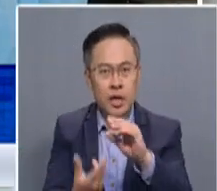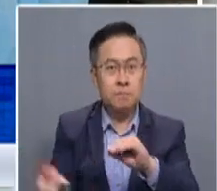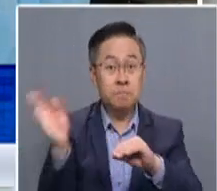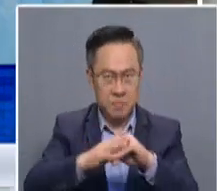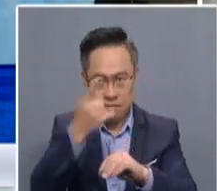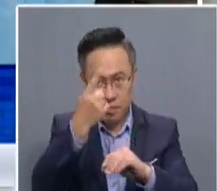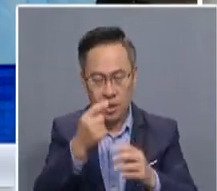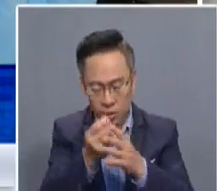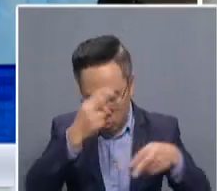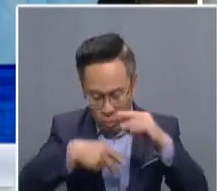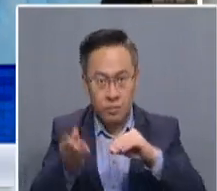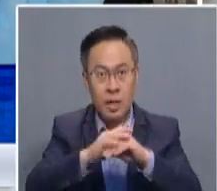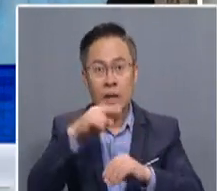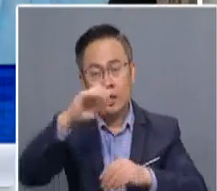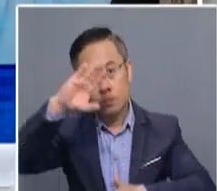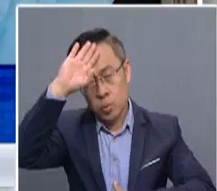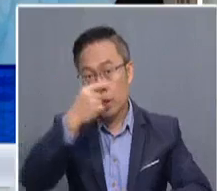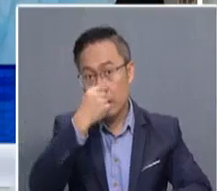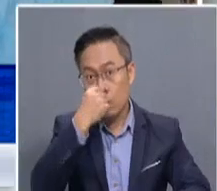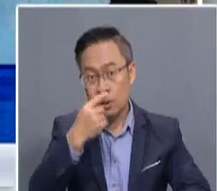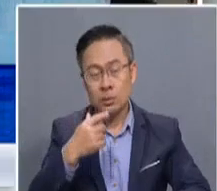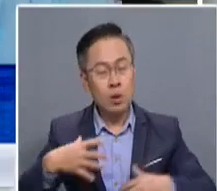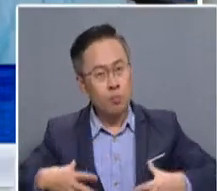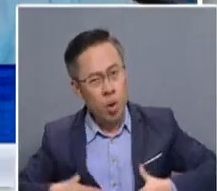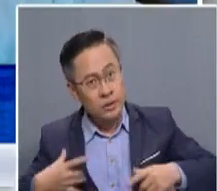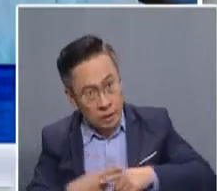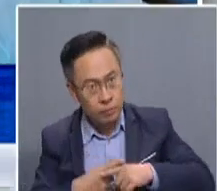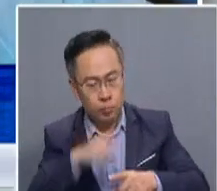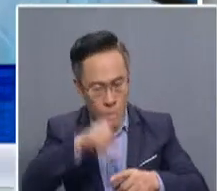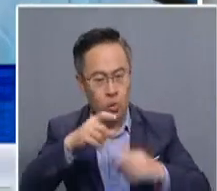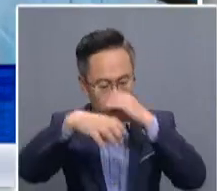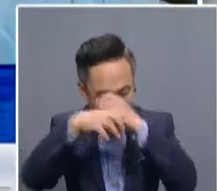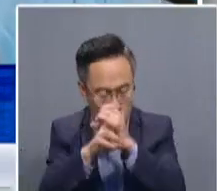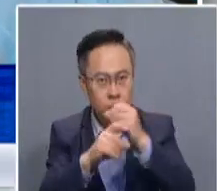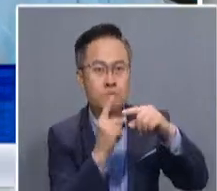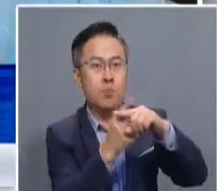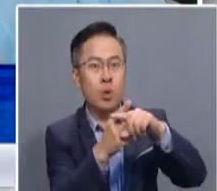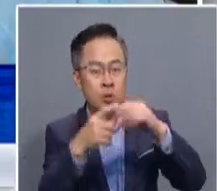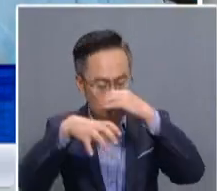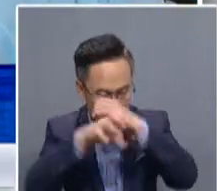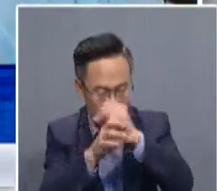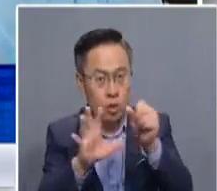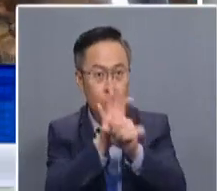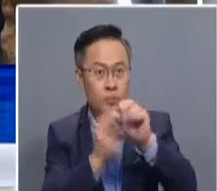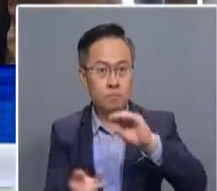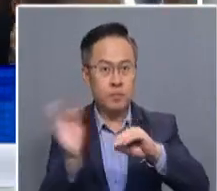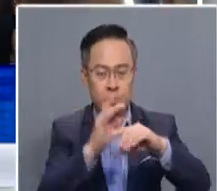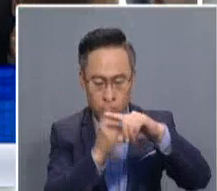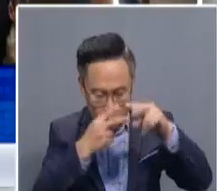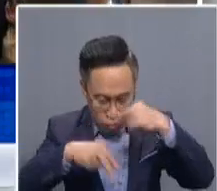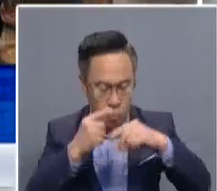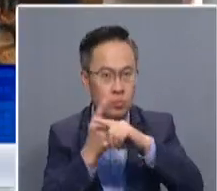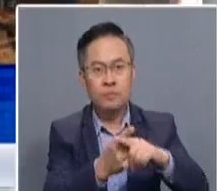ำเนินการอยู่แล้วนะครับมาตรการที่4ก็คือการเตรียมพร้อมของสถานพยาบาลต่างๆในเรื่องของการป้องกันแล้วก็เรื่องของระบ